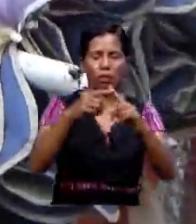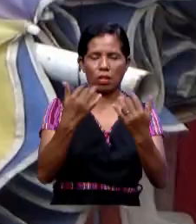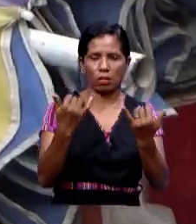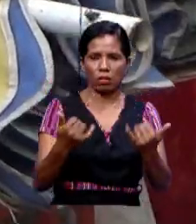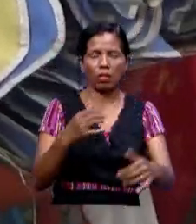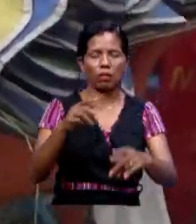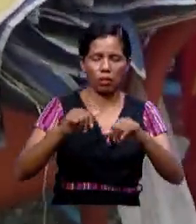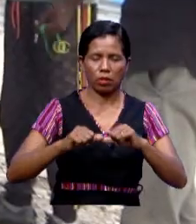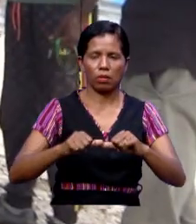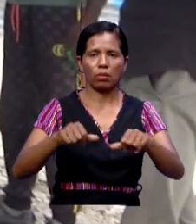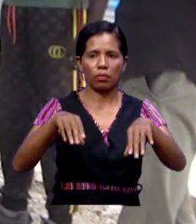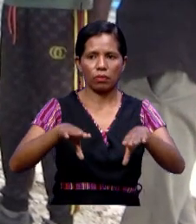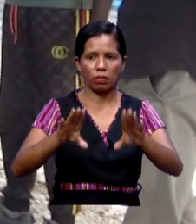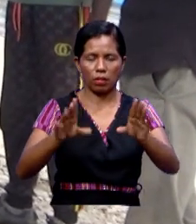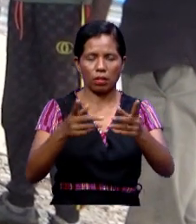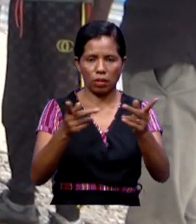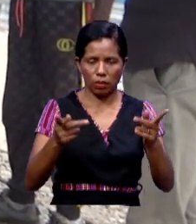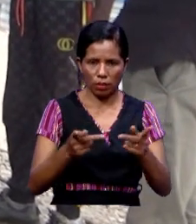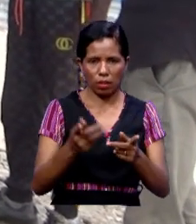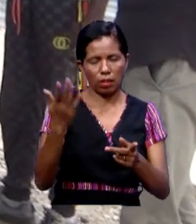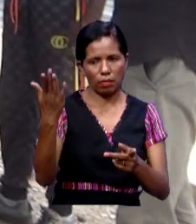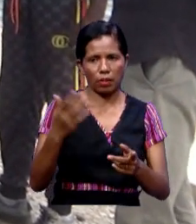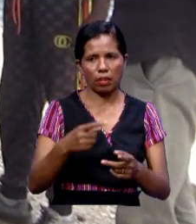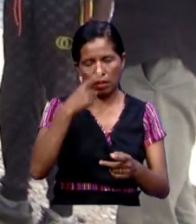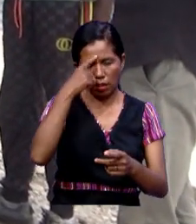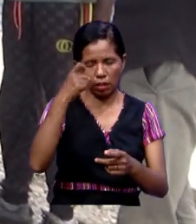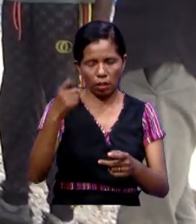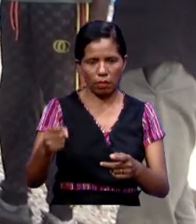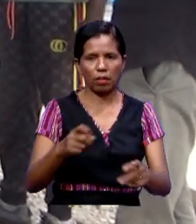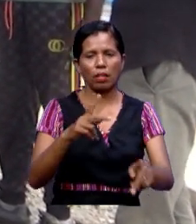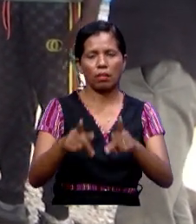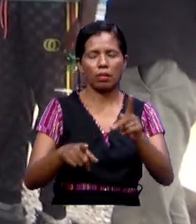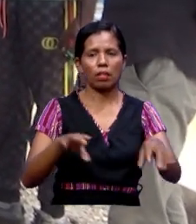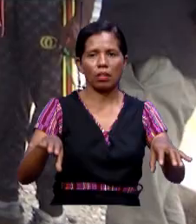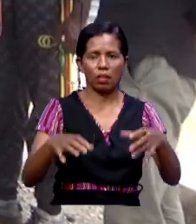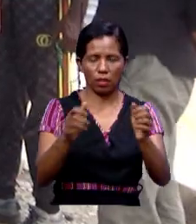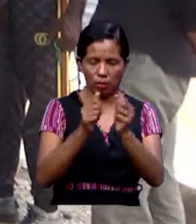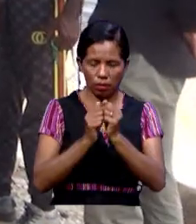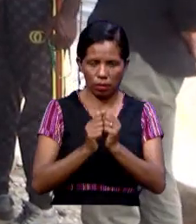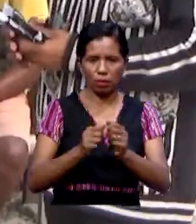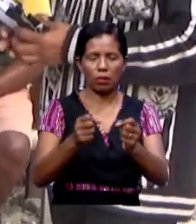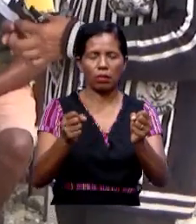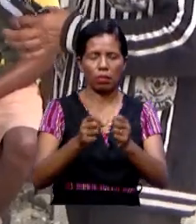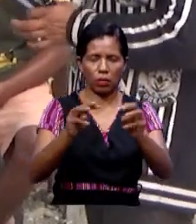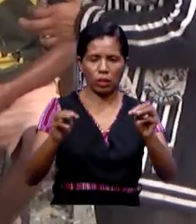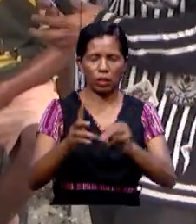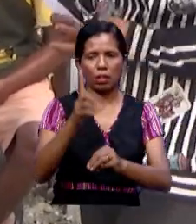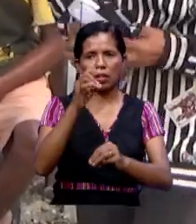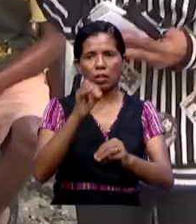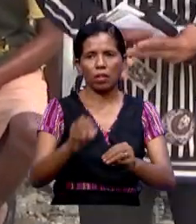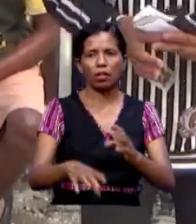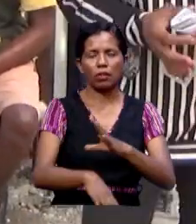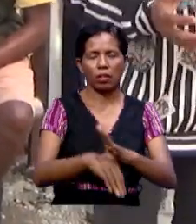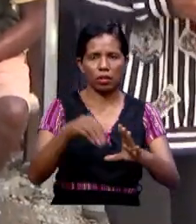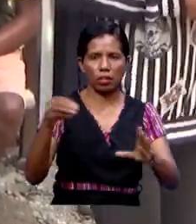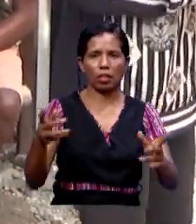stay continua fang iha fatin refere. Tambane renain coordena ona ho autoridade municipio Dili atu hasai